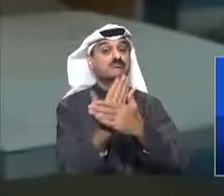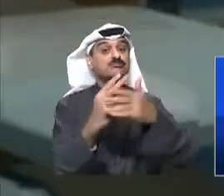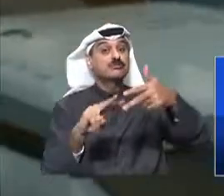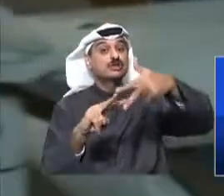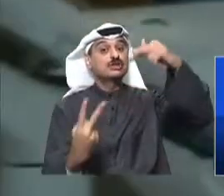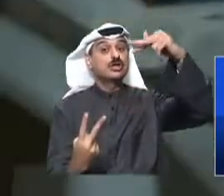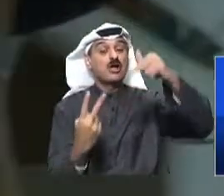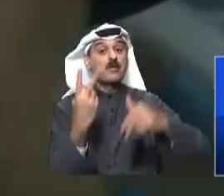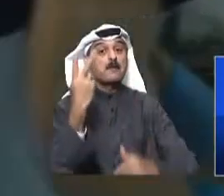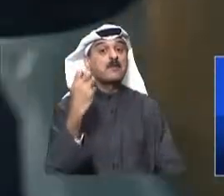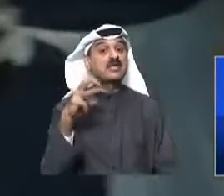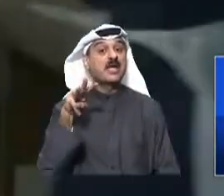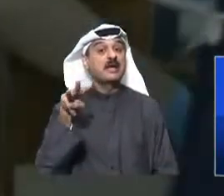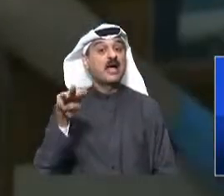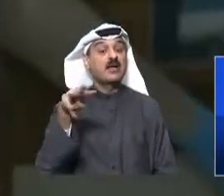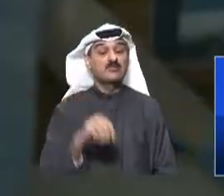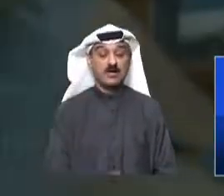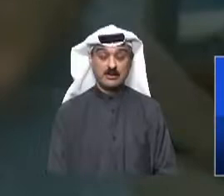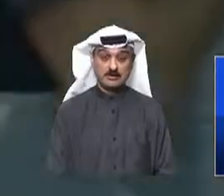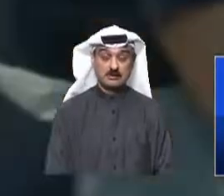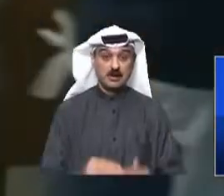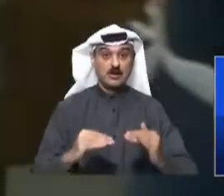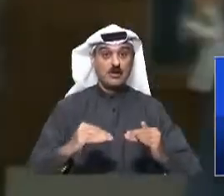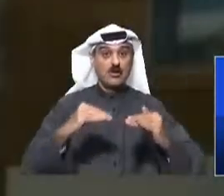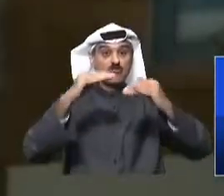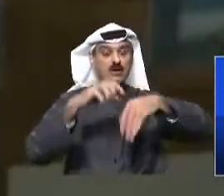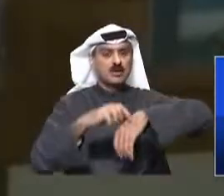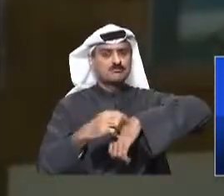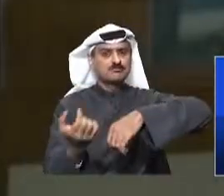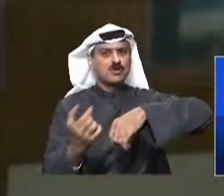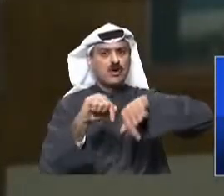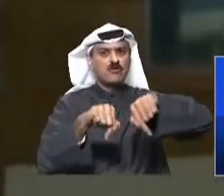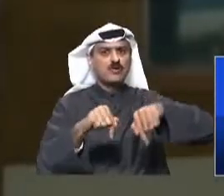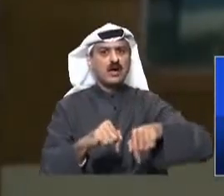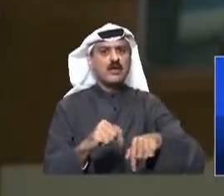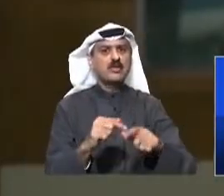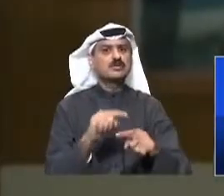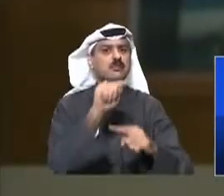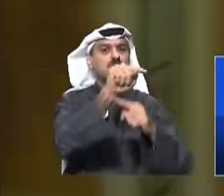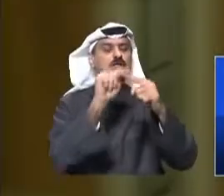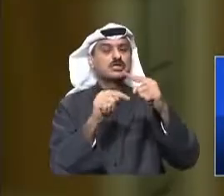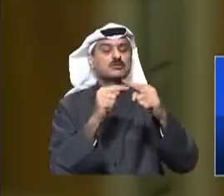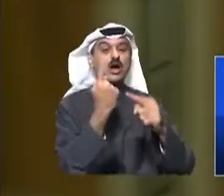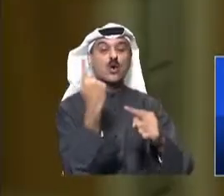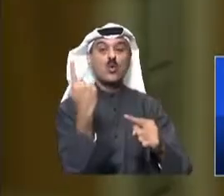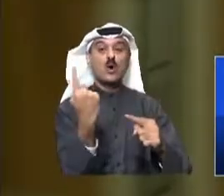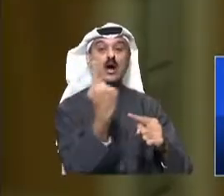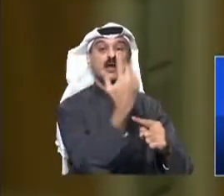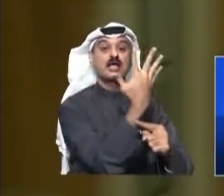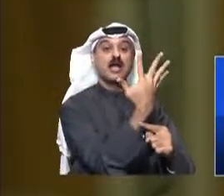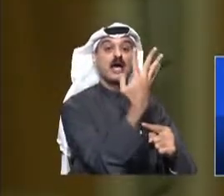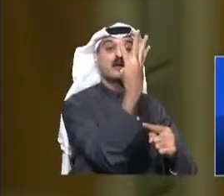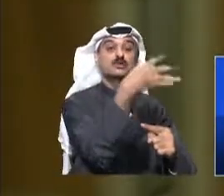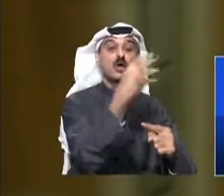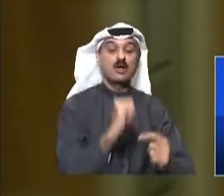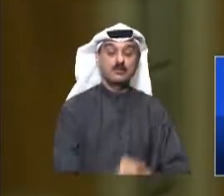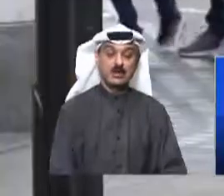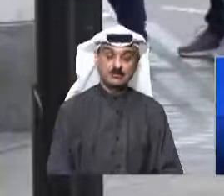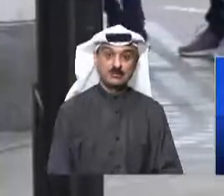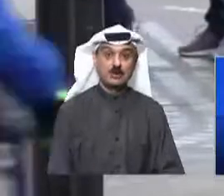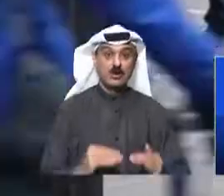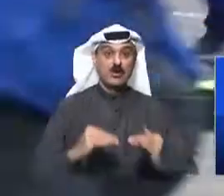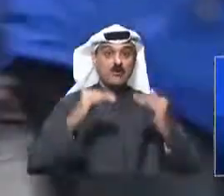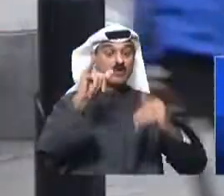الانتشار، حيث ارتفع معدل العدوى إلى 1 لكل 45، ترتفع بالعاصمة لندن لواحد لكل